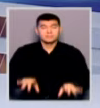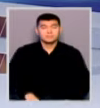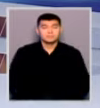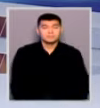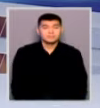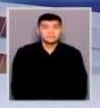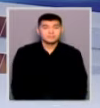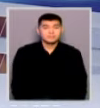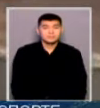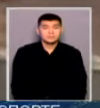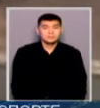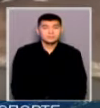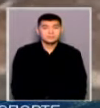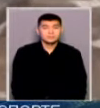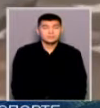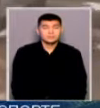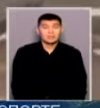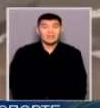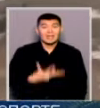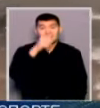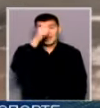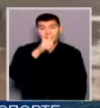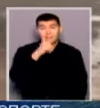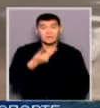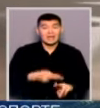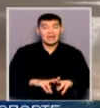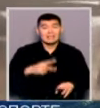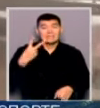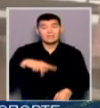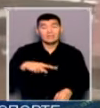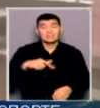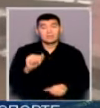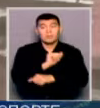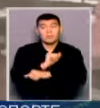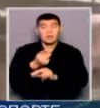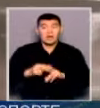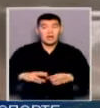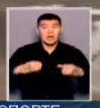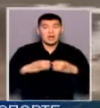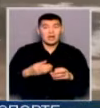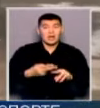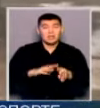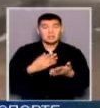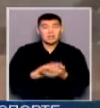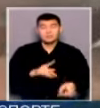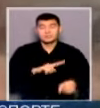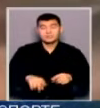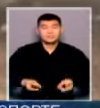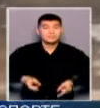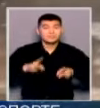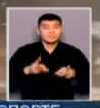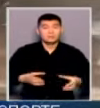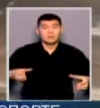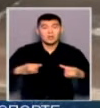сюжете. За 3 месяца в огне пострадало 20 автомашин. По словам сотрудников департамента по чрезвычайным